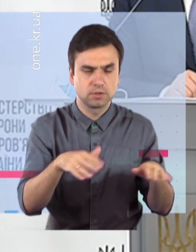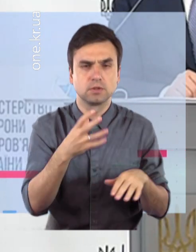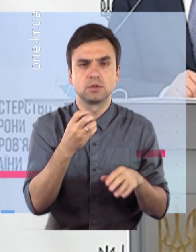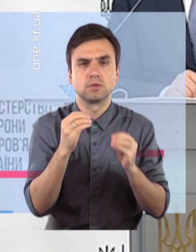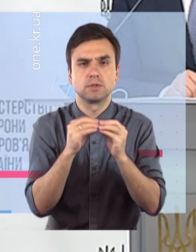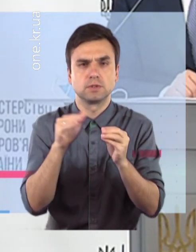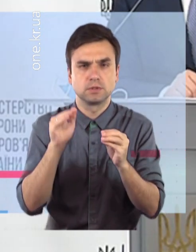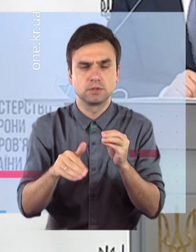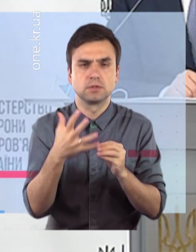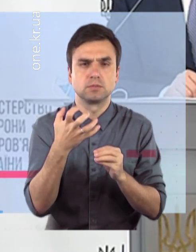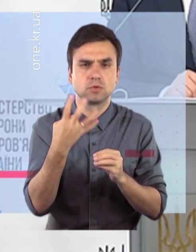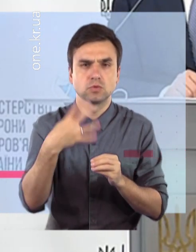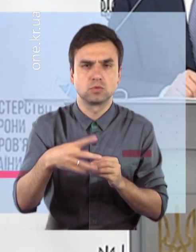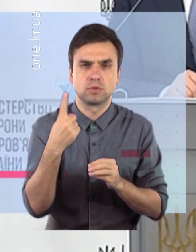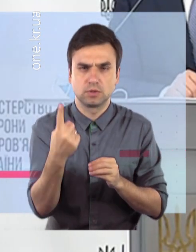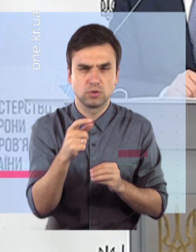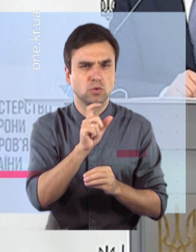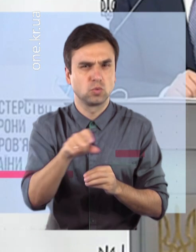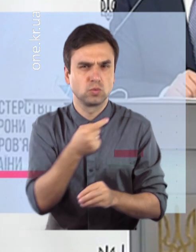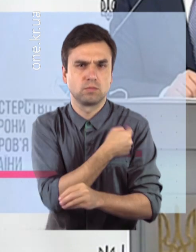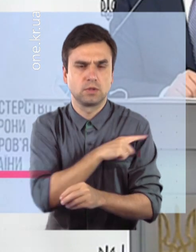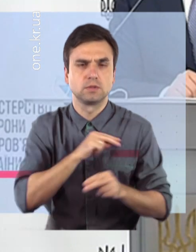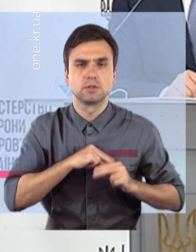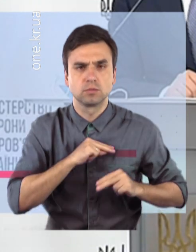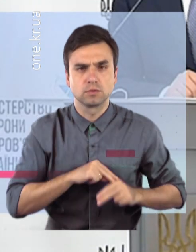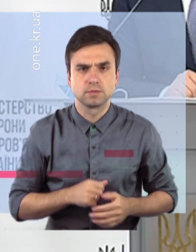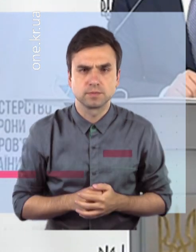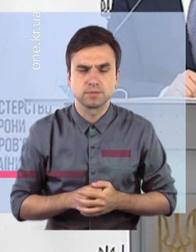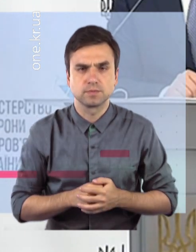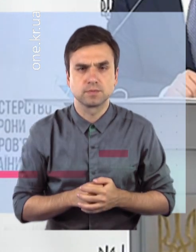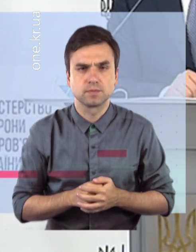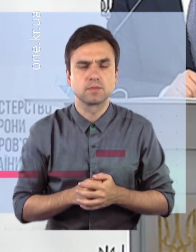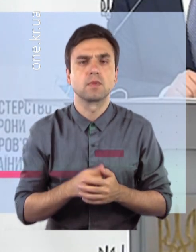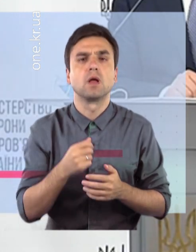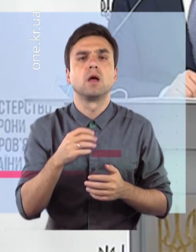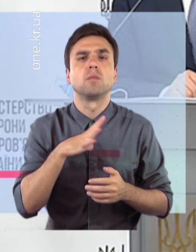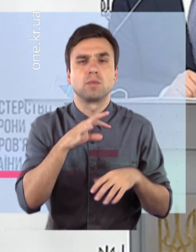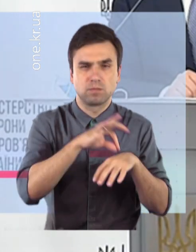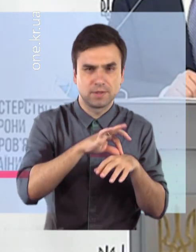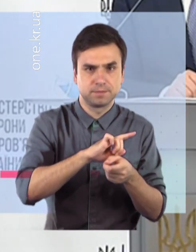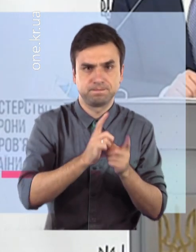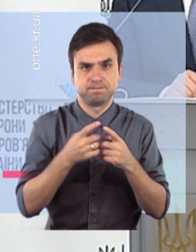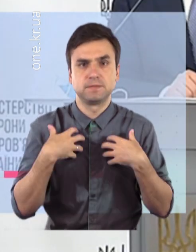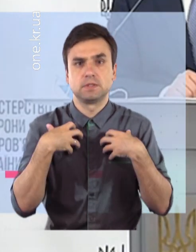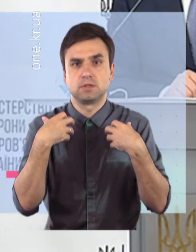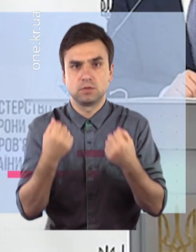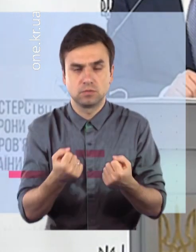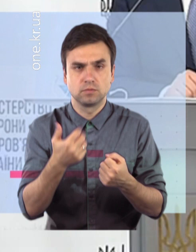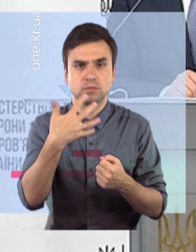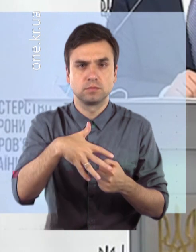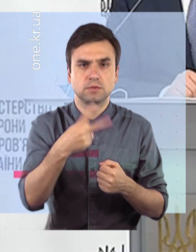також 10541 медичний працівник. При цьому загалом одужало